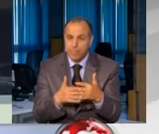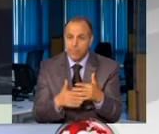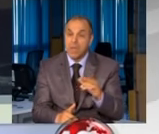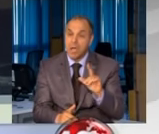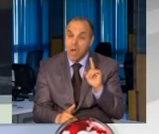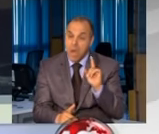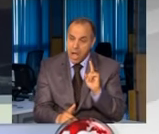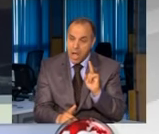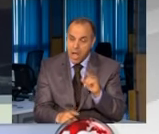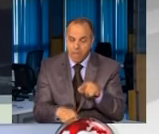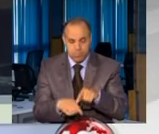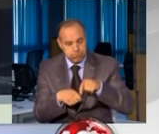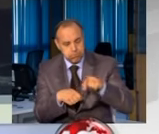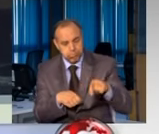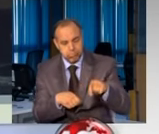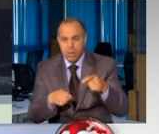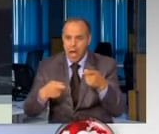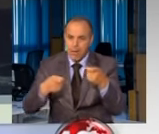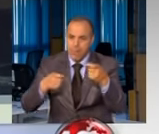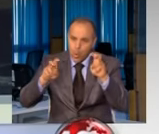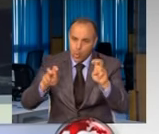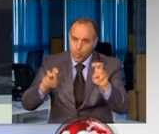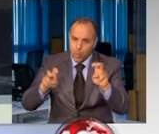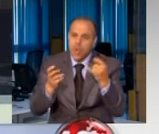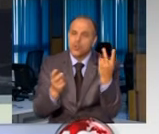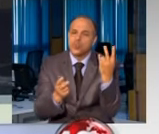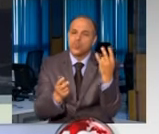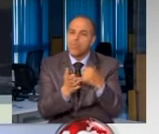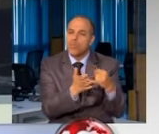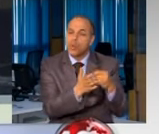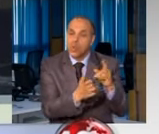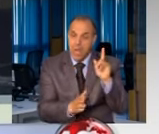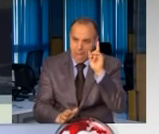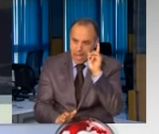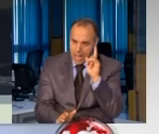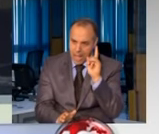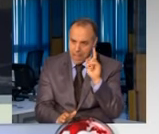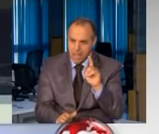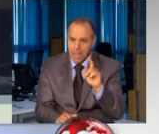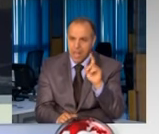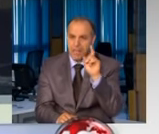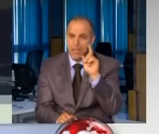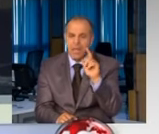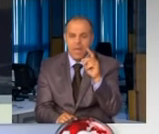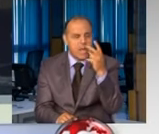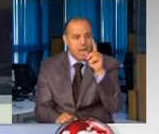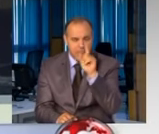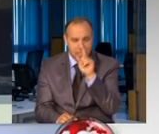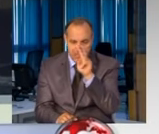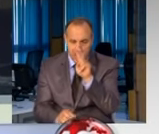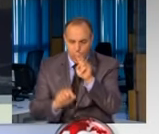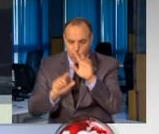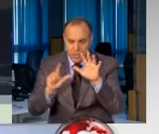الأمريكية تمديد سريان الهدنة في كل من حلب واللاذقية إلى 72 ساعة إضافية